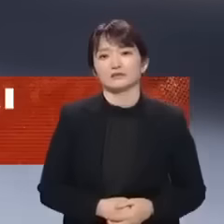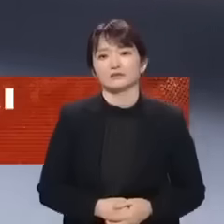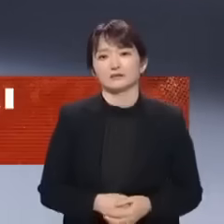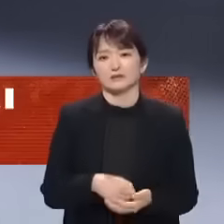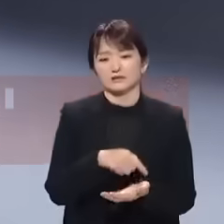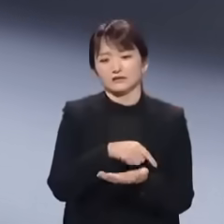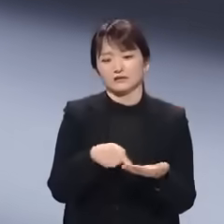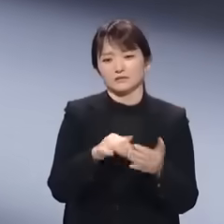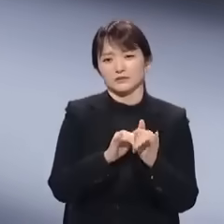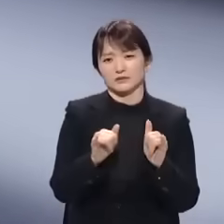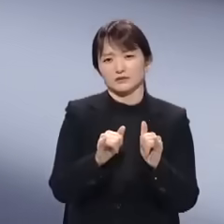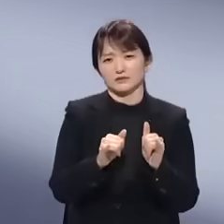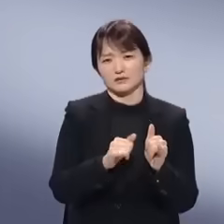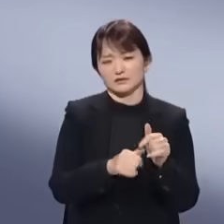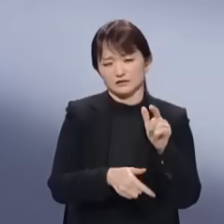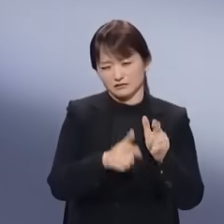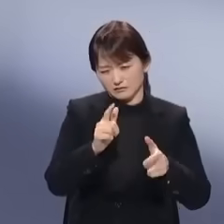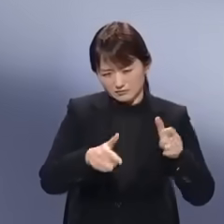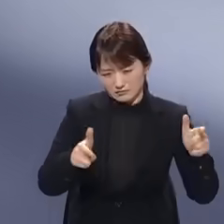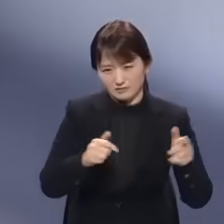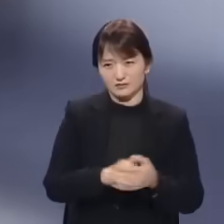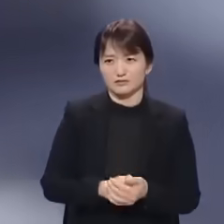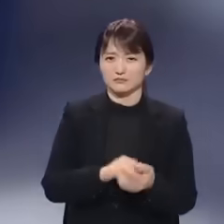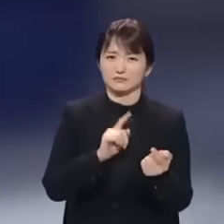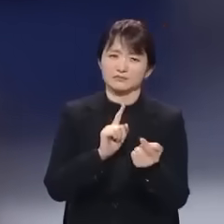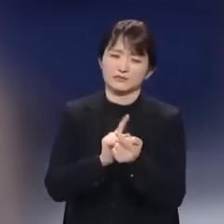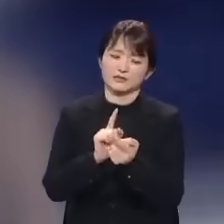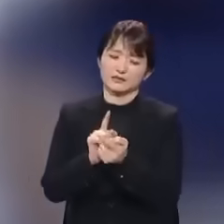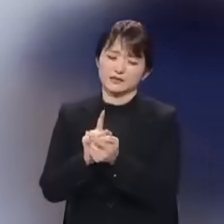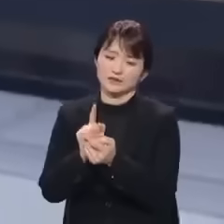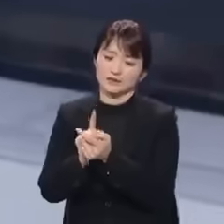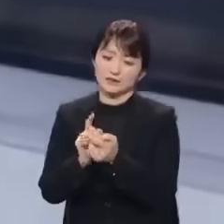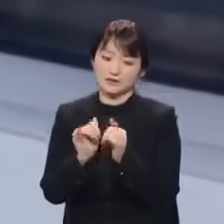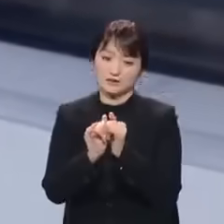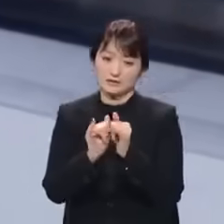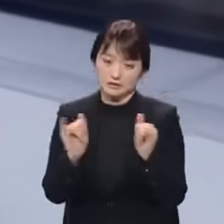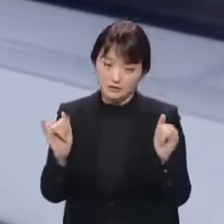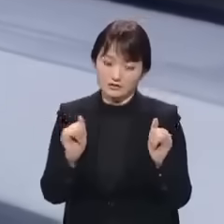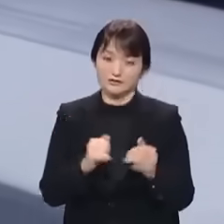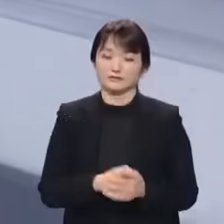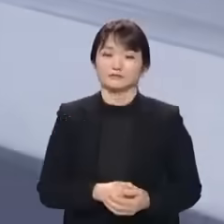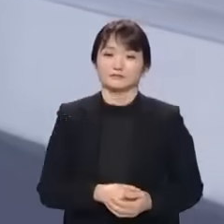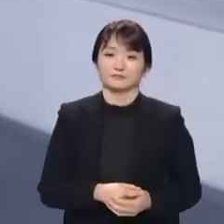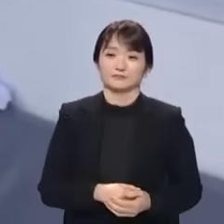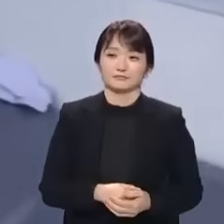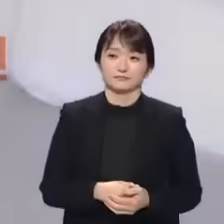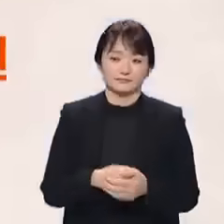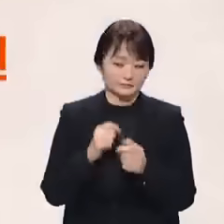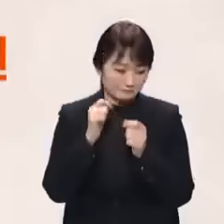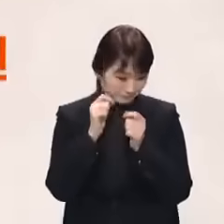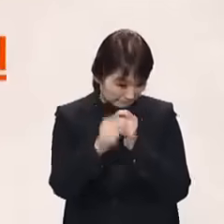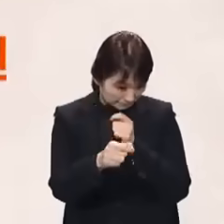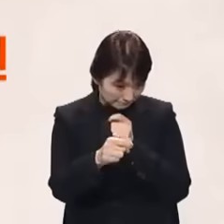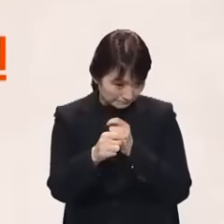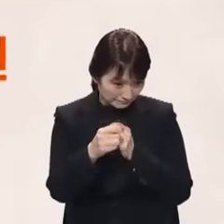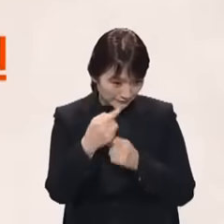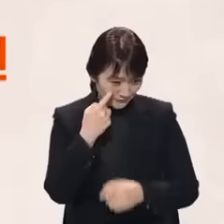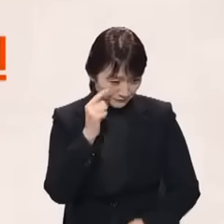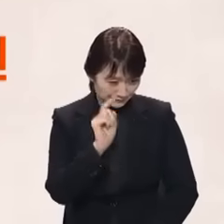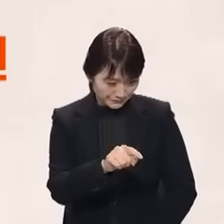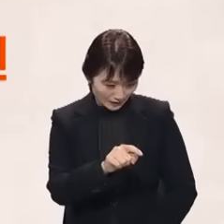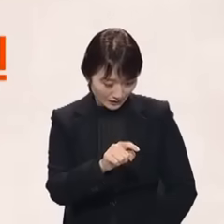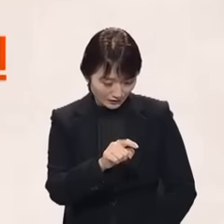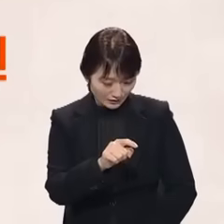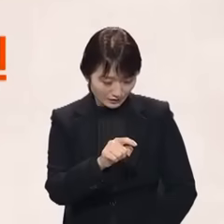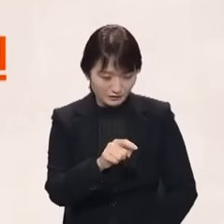매우 다양합니다. 만나는 모든 사람, 스치기만 해도 모든 사람을 사기의 대상으로 삼았던 것